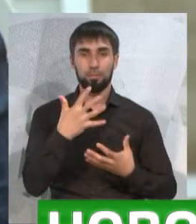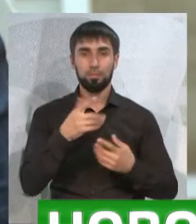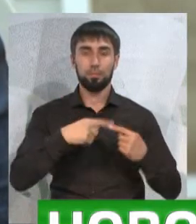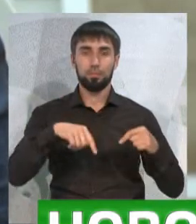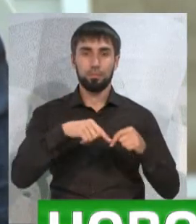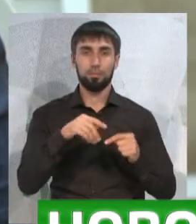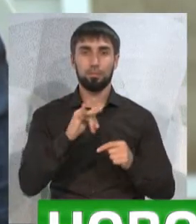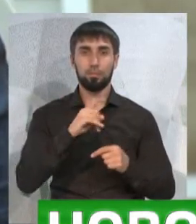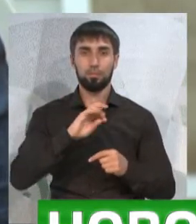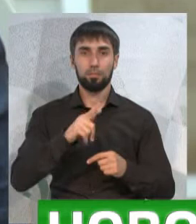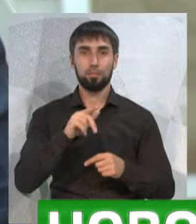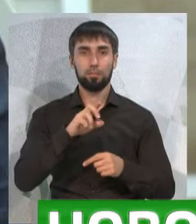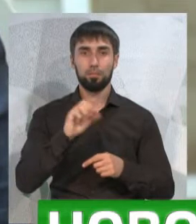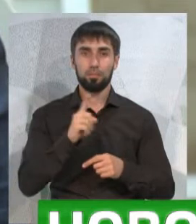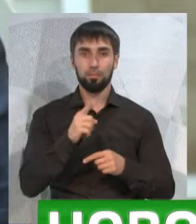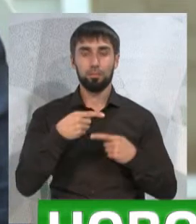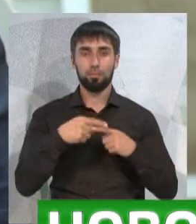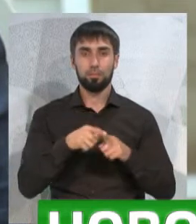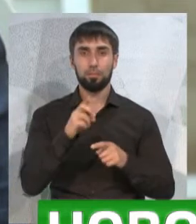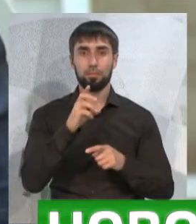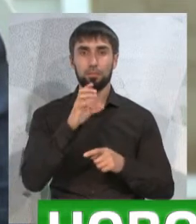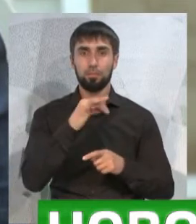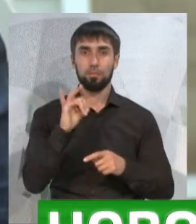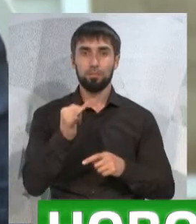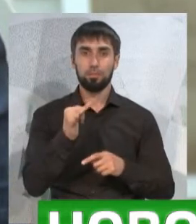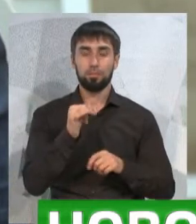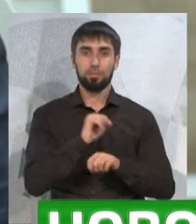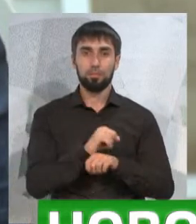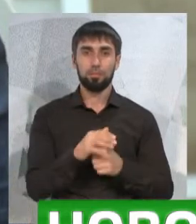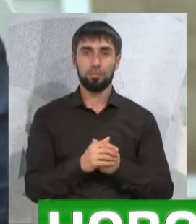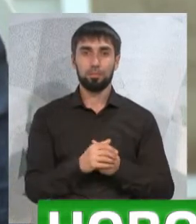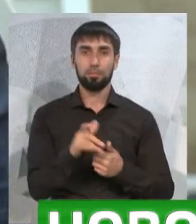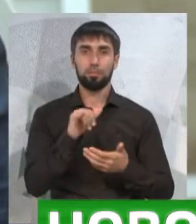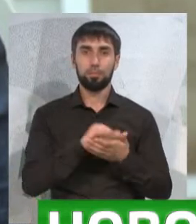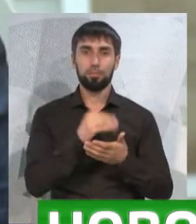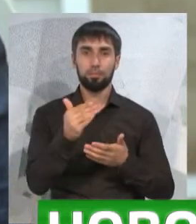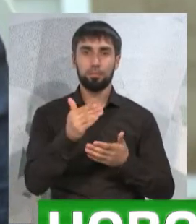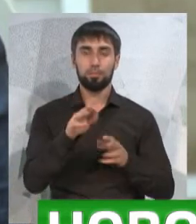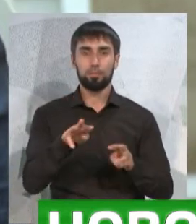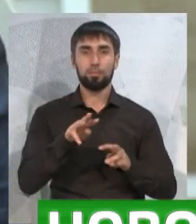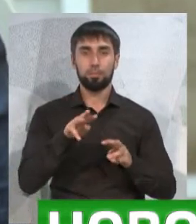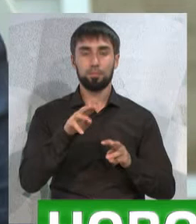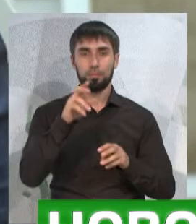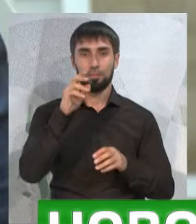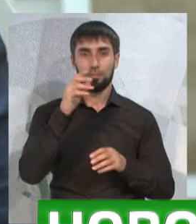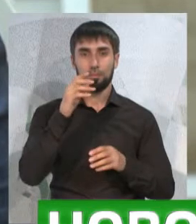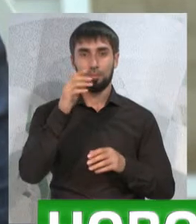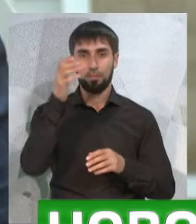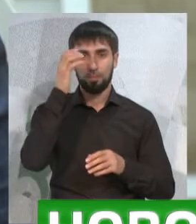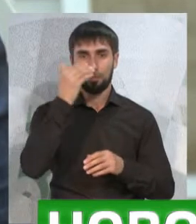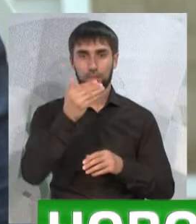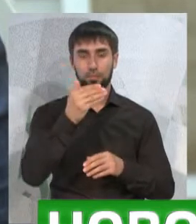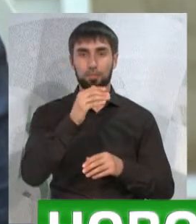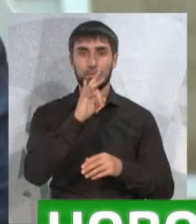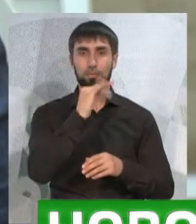организационном уровне, без технологических сбоев и задержек. Со стороны Министерства просвещения Российской Федерации и